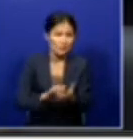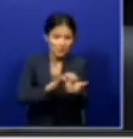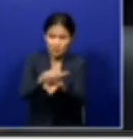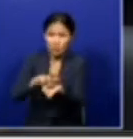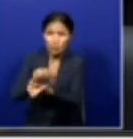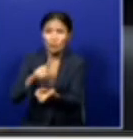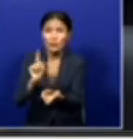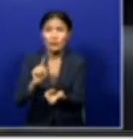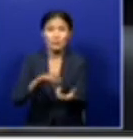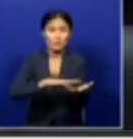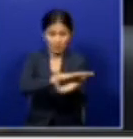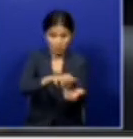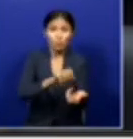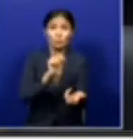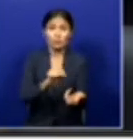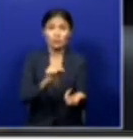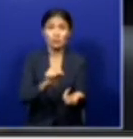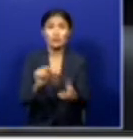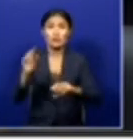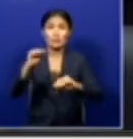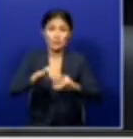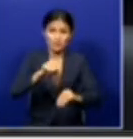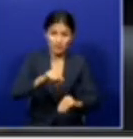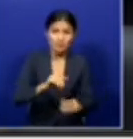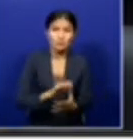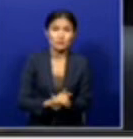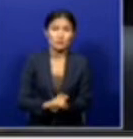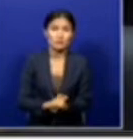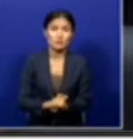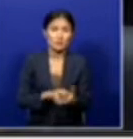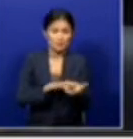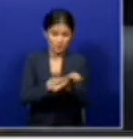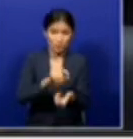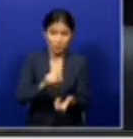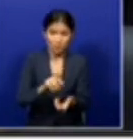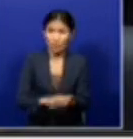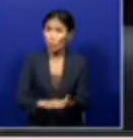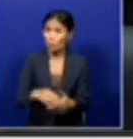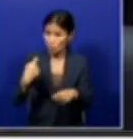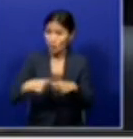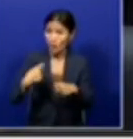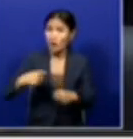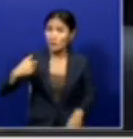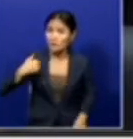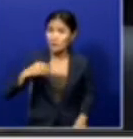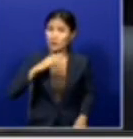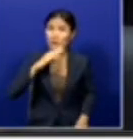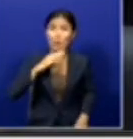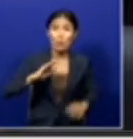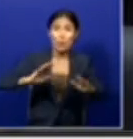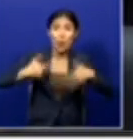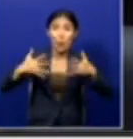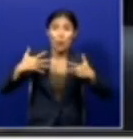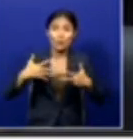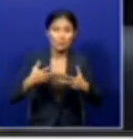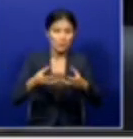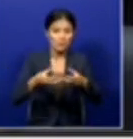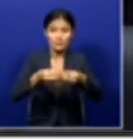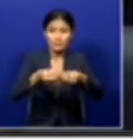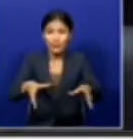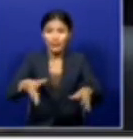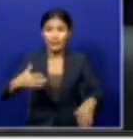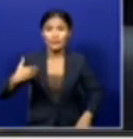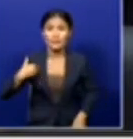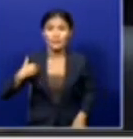มที่จะออกมาเป็นพาราแอดฟันนะฮะทำก็ยากด้วยนะฮะอุณหภูมิสูงหินก็เปราะไม่ดีสัก